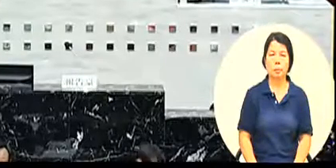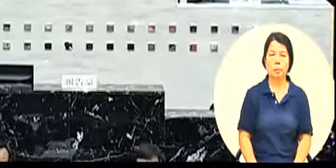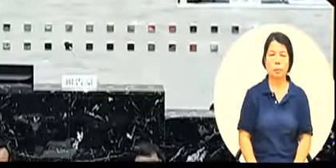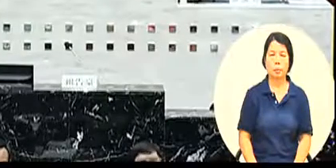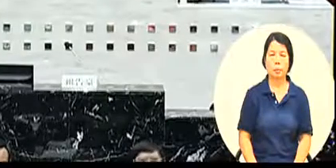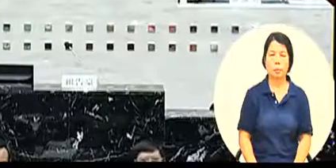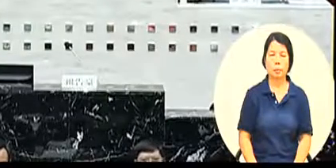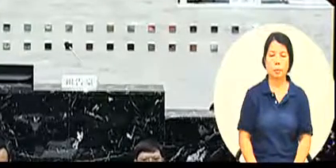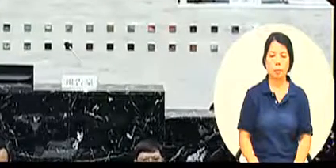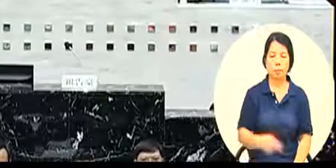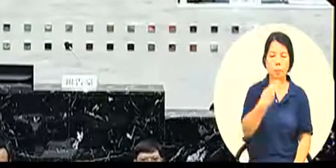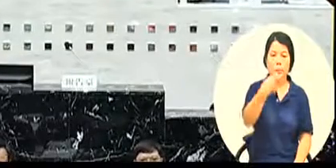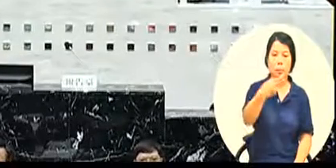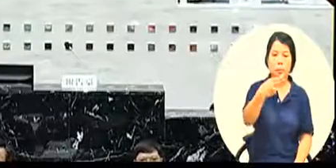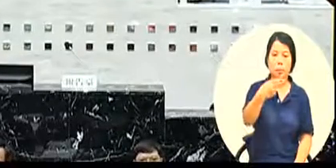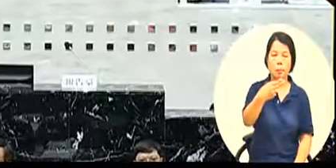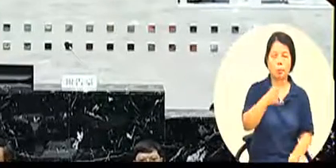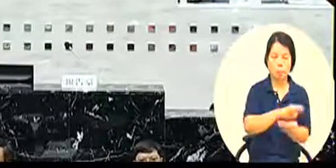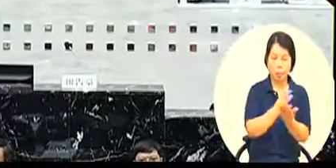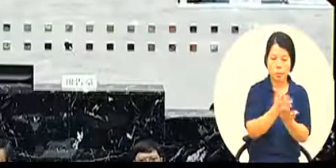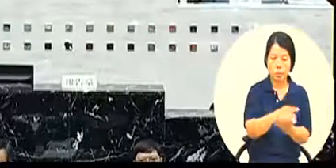有没有找到 H 本？